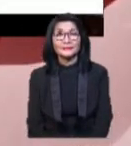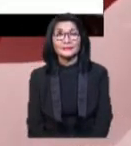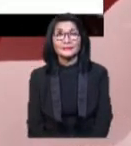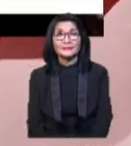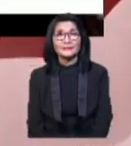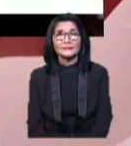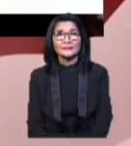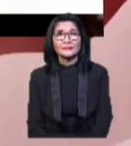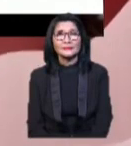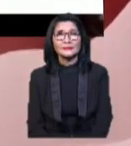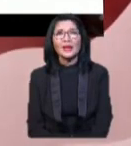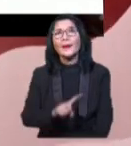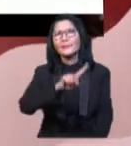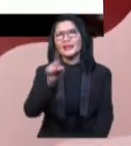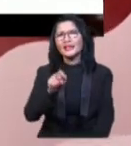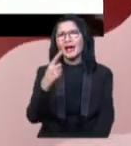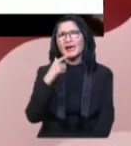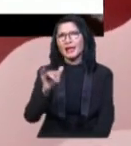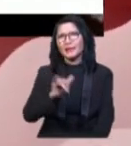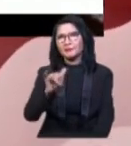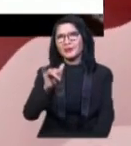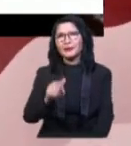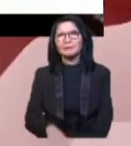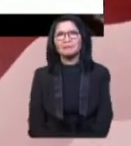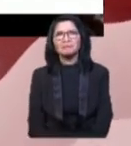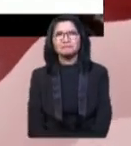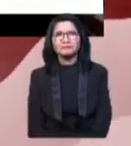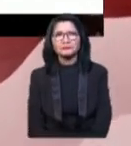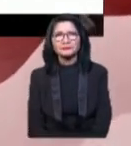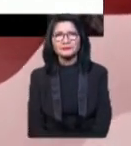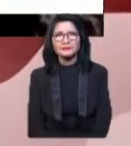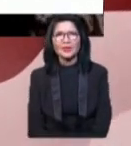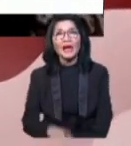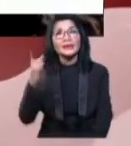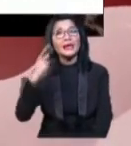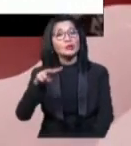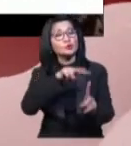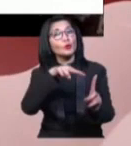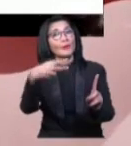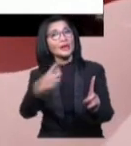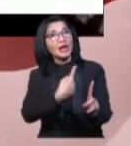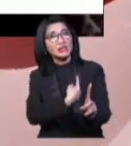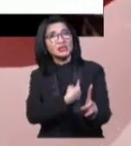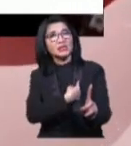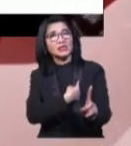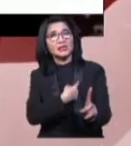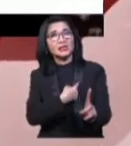Ya, Mbak Christine, pertanyaan serupa saya ajukan ke Mbak Christine Laifa juga nih. Dari sudut pandang Mbak Christine